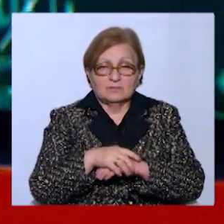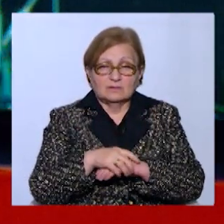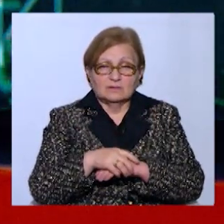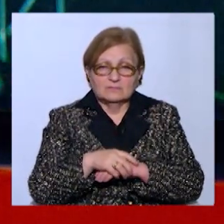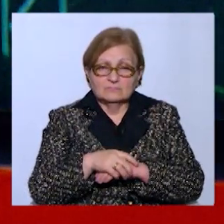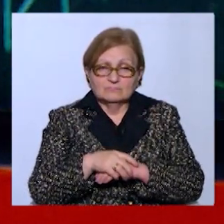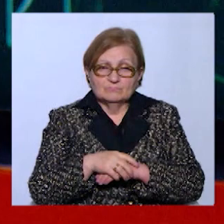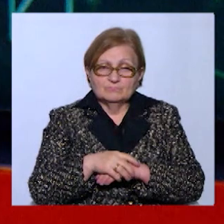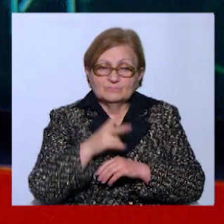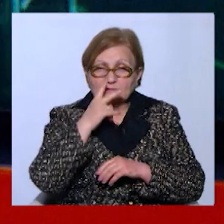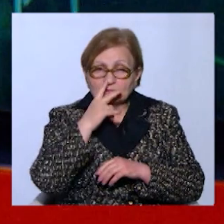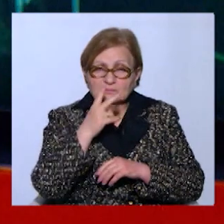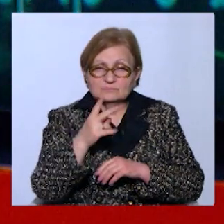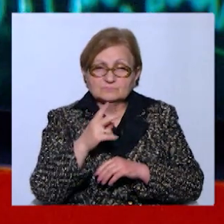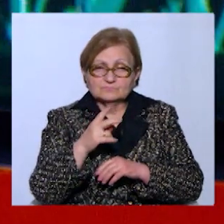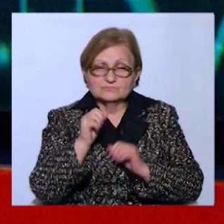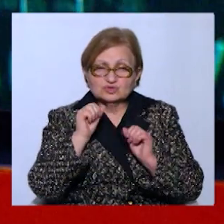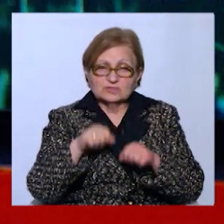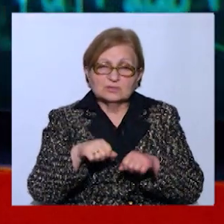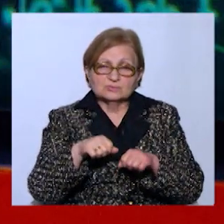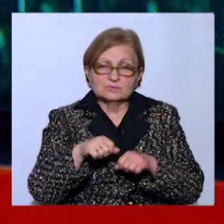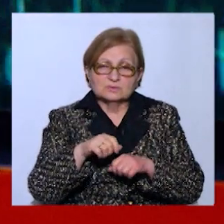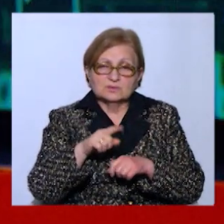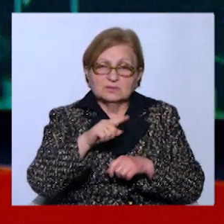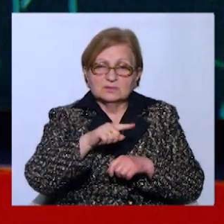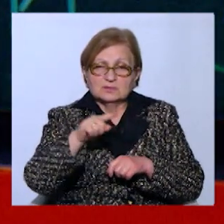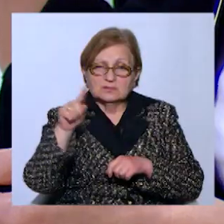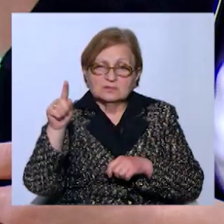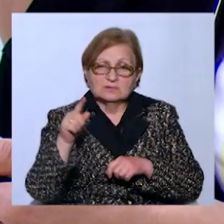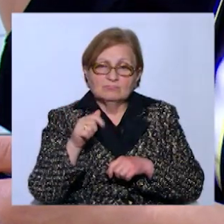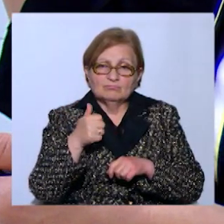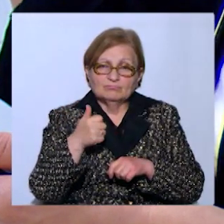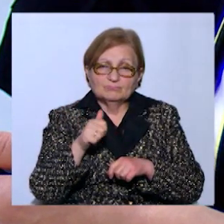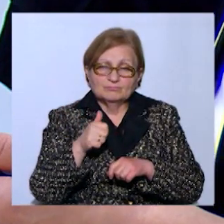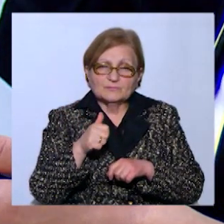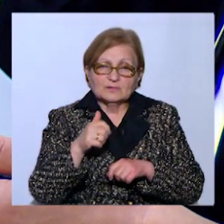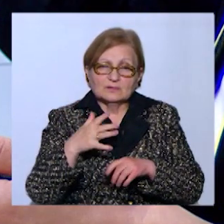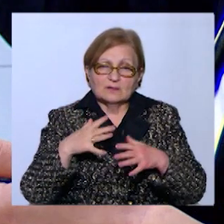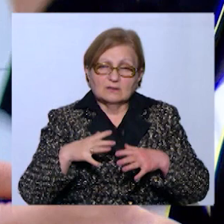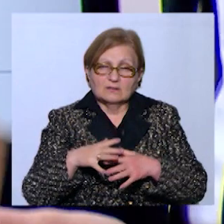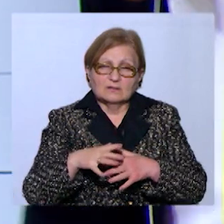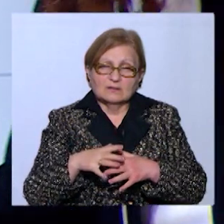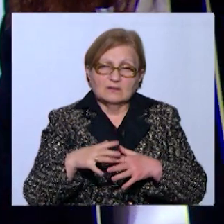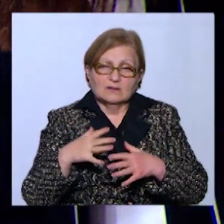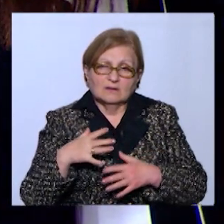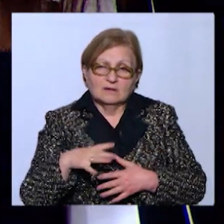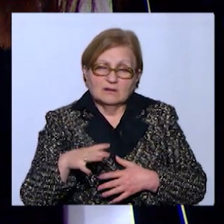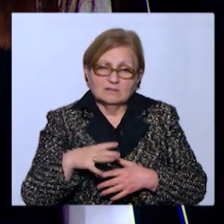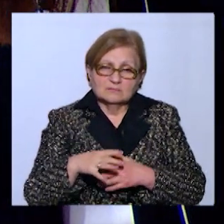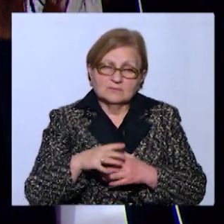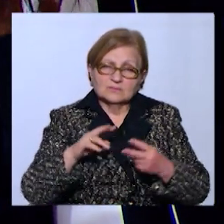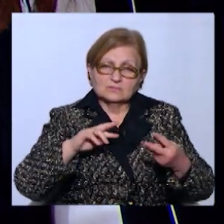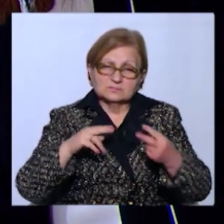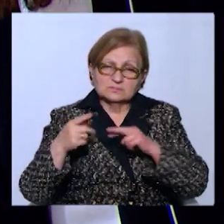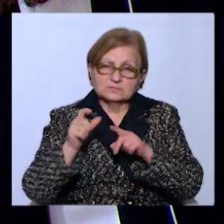უნდა ჰარმონიულად შეგეძლოთ თითოეულის კითხვა. ანუ როგორც პერეფრაზირია ქართულში, ხო? ქართულში ხო არის